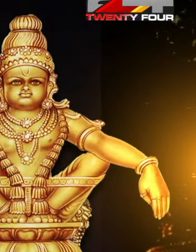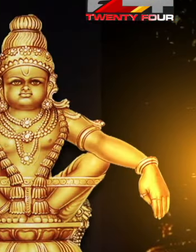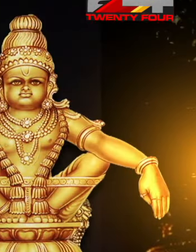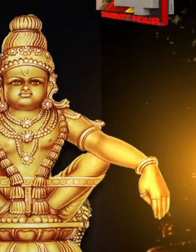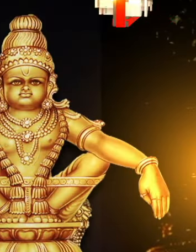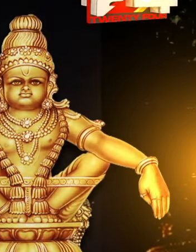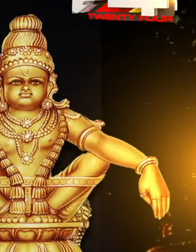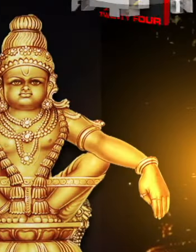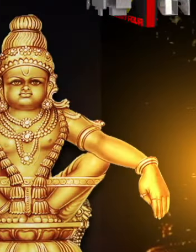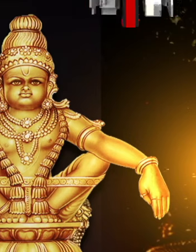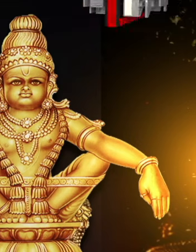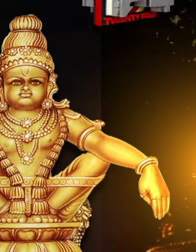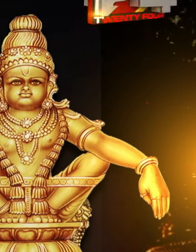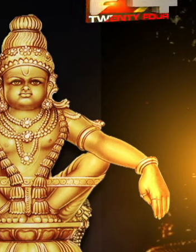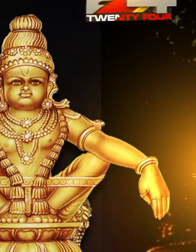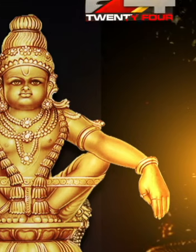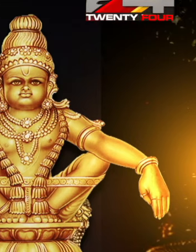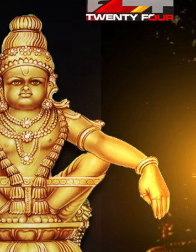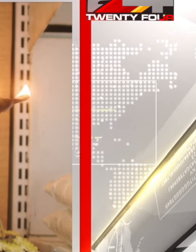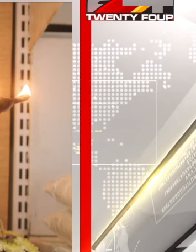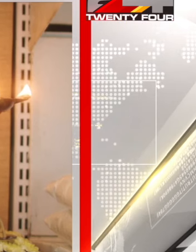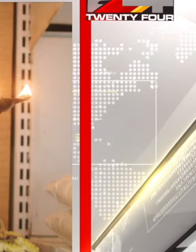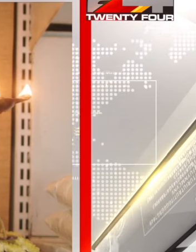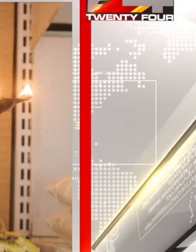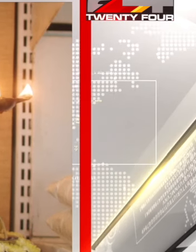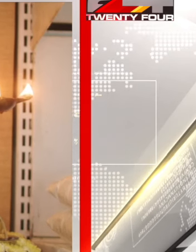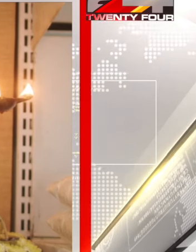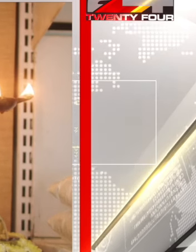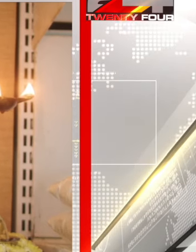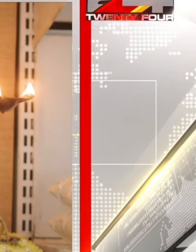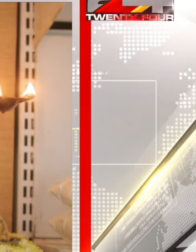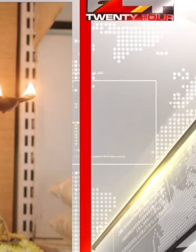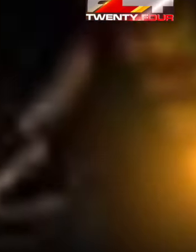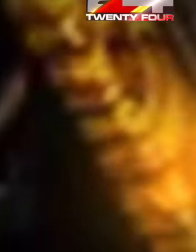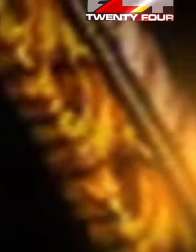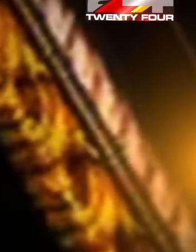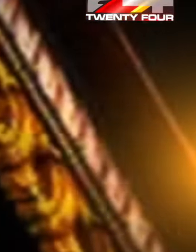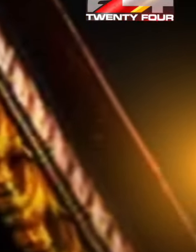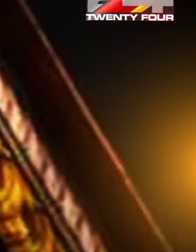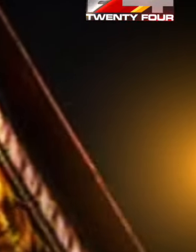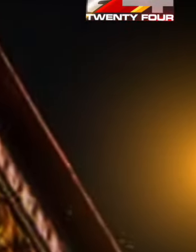അഗർബത്തി ശരണം സന്നിധാനം സമർപ്പിക്കുന്നത്. അഗർബത്തി എന്നാൽ സൈക്കിൾ.